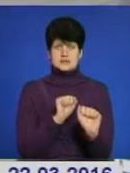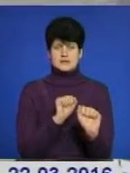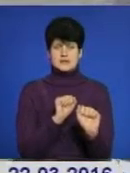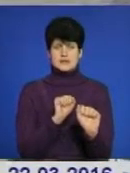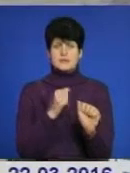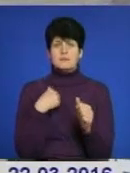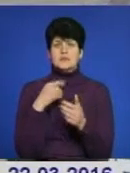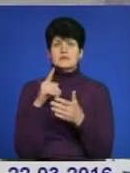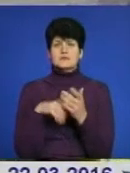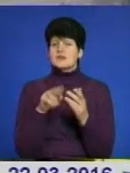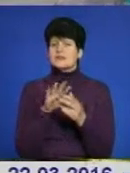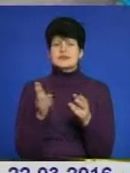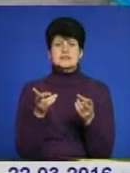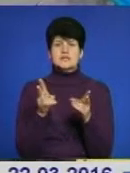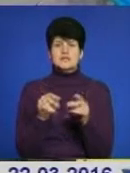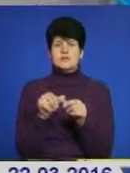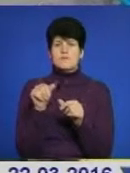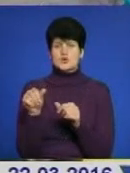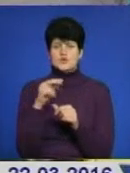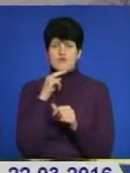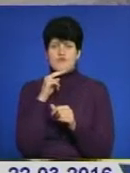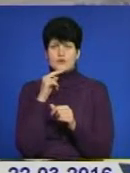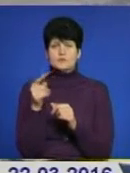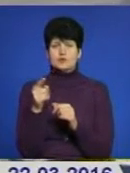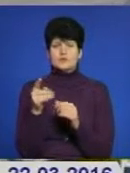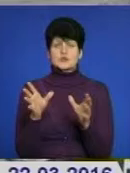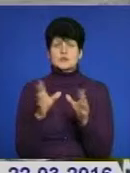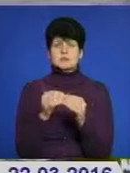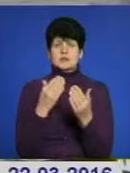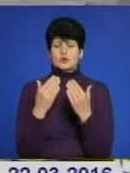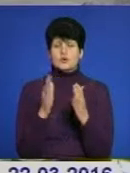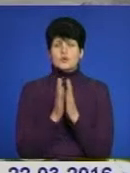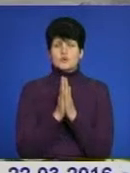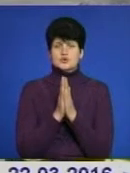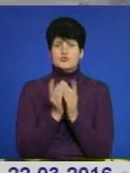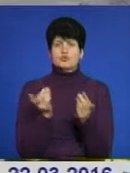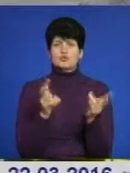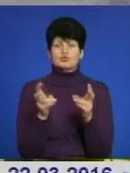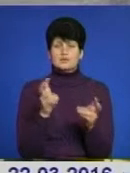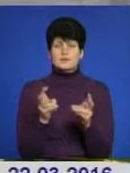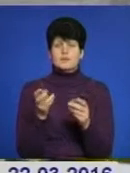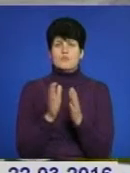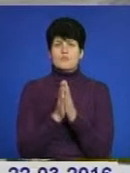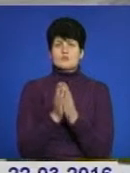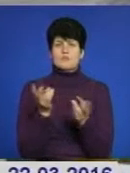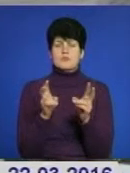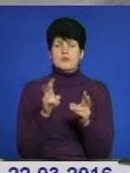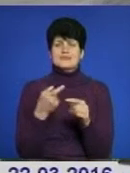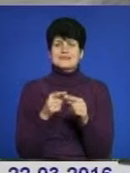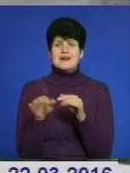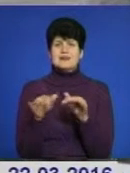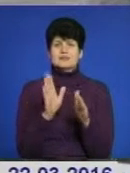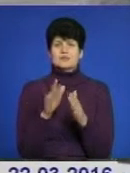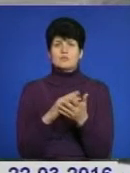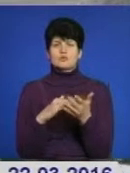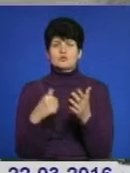не залишиться поза увагою тернопільської спільноти. Просимо долучатися, просимо приходити. Ця акція буде продовжена до